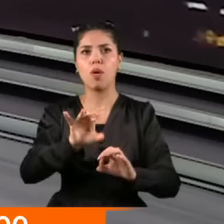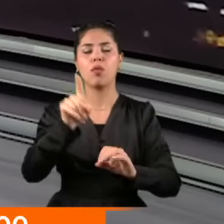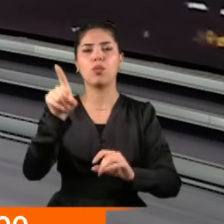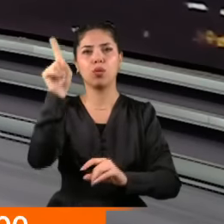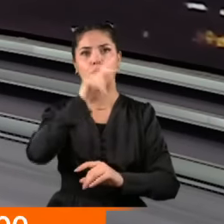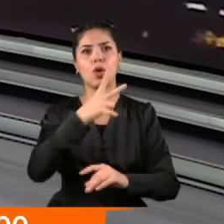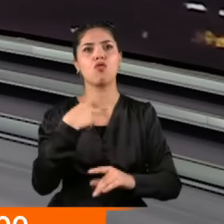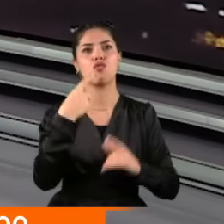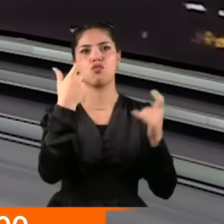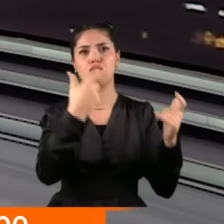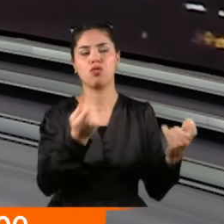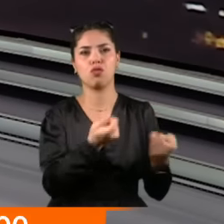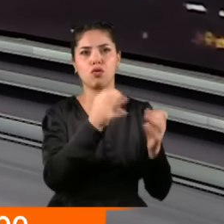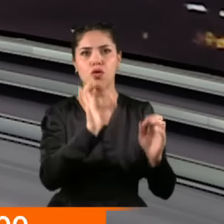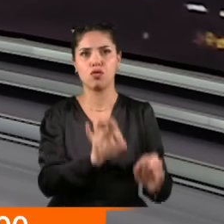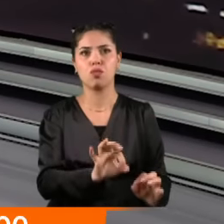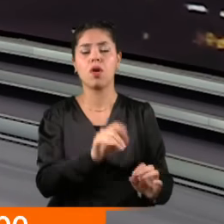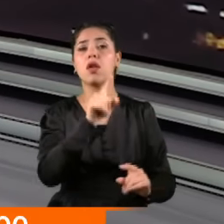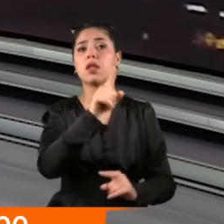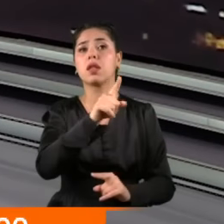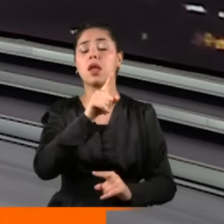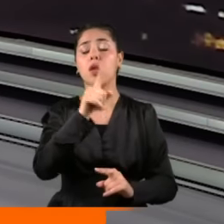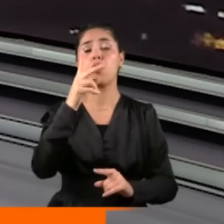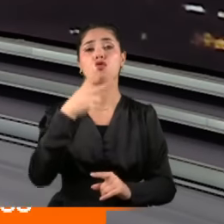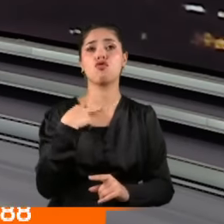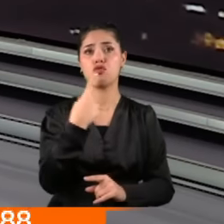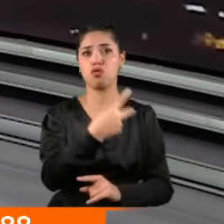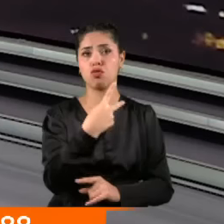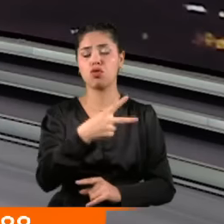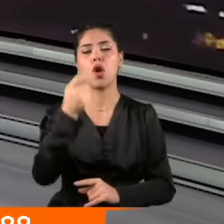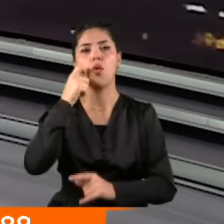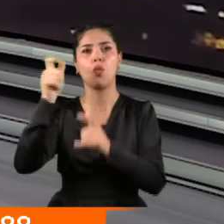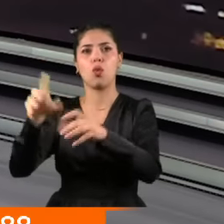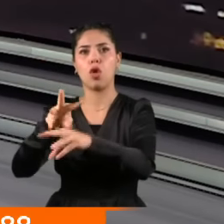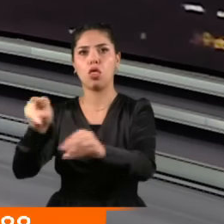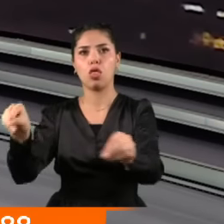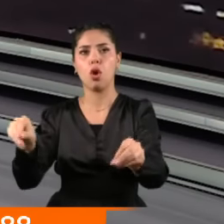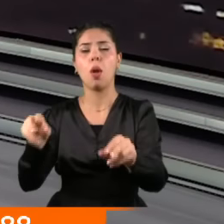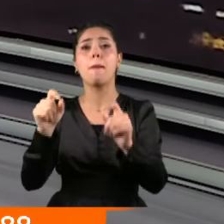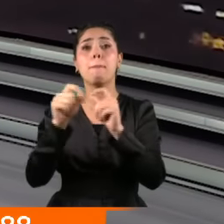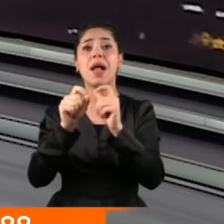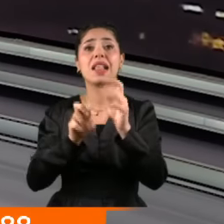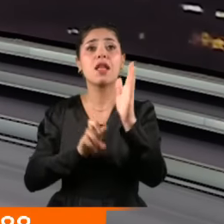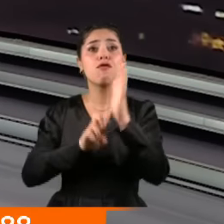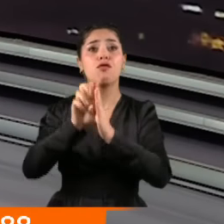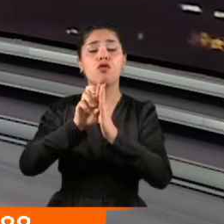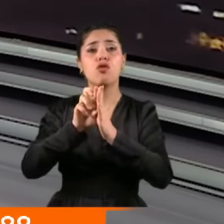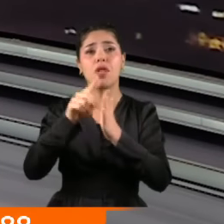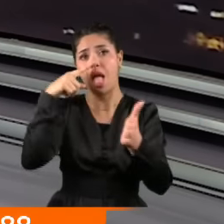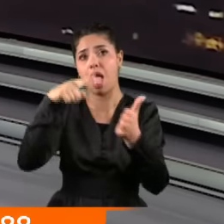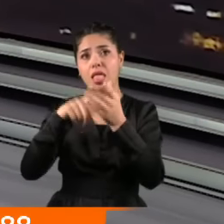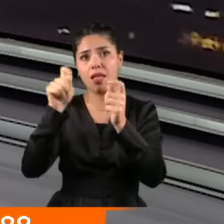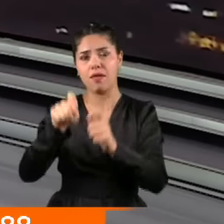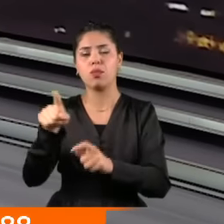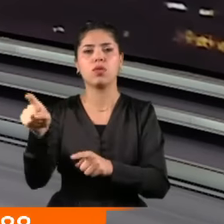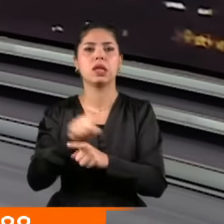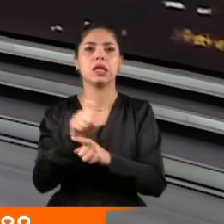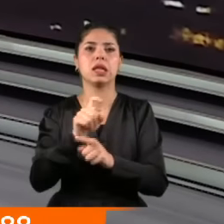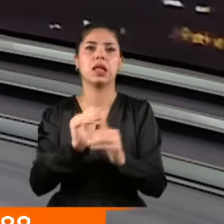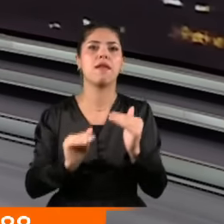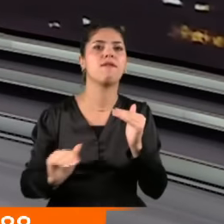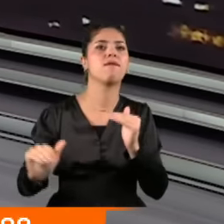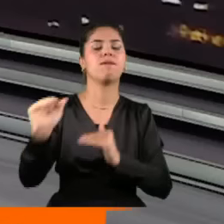durmadı. Moskova, Ukrayna topraklarına ilk kez kıtalar arası balistik füze fırlattı. Bu, tansiyonun